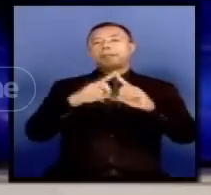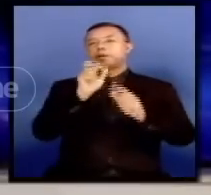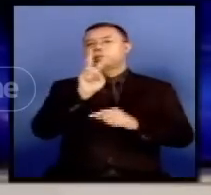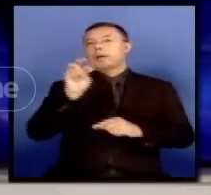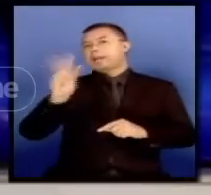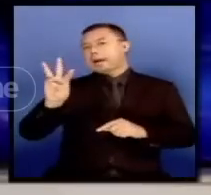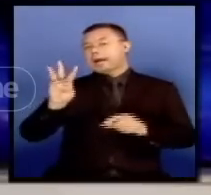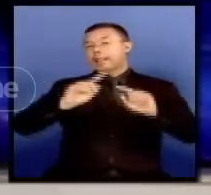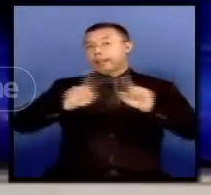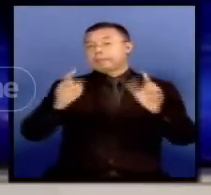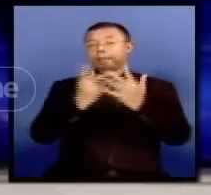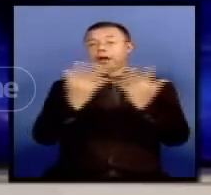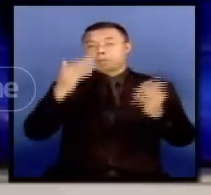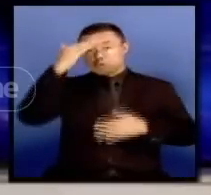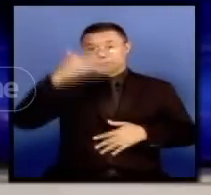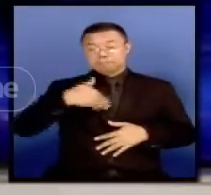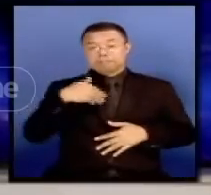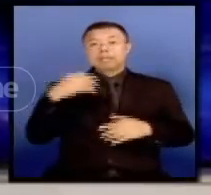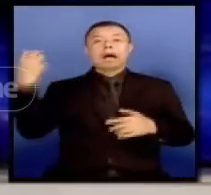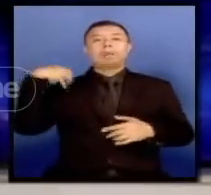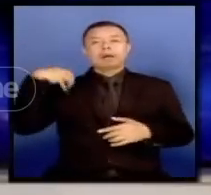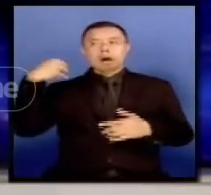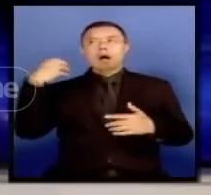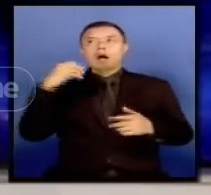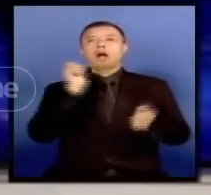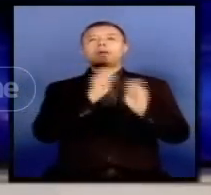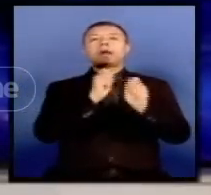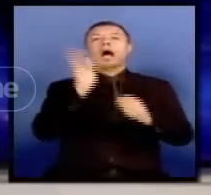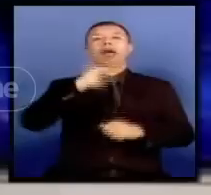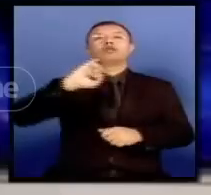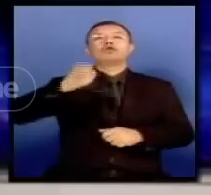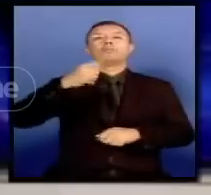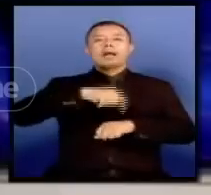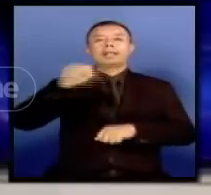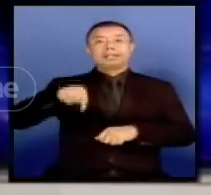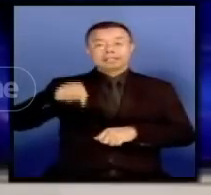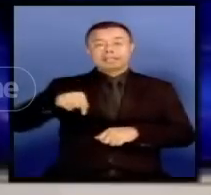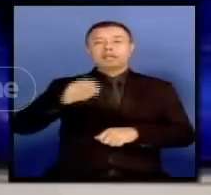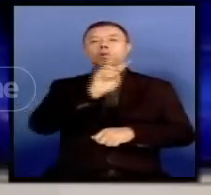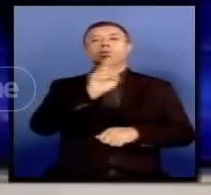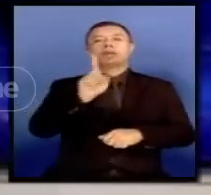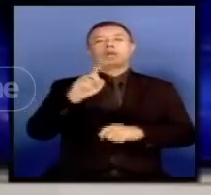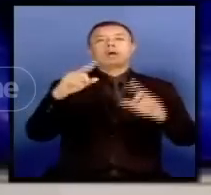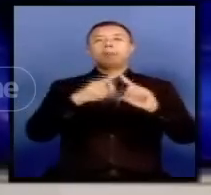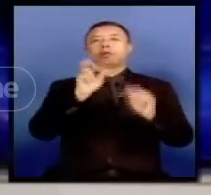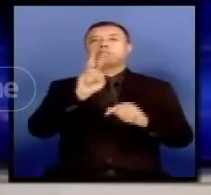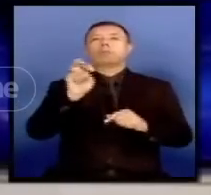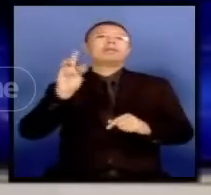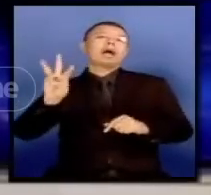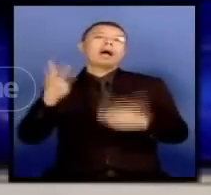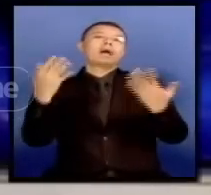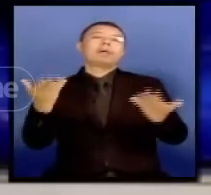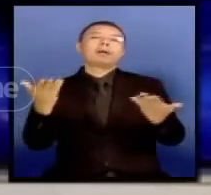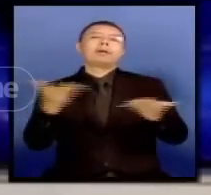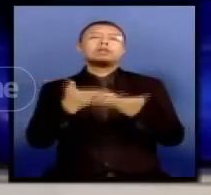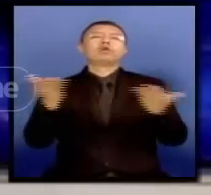2023. Namun warga Muslim di Amerika Serikat merayakan Lebaran pada hari Jumat ini 21 April 2023. Lantas bagaimana